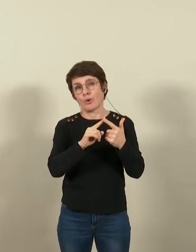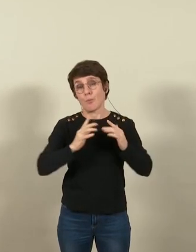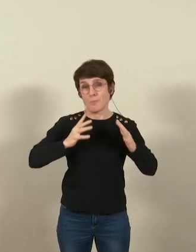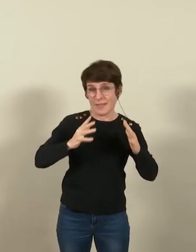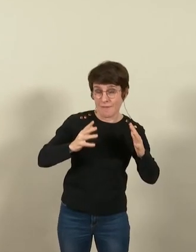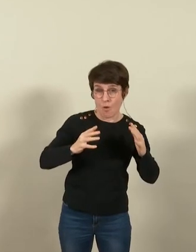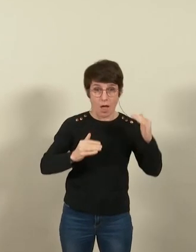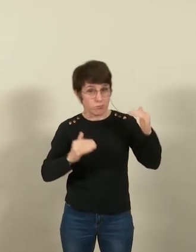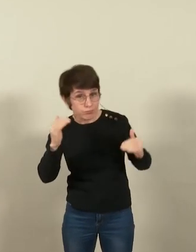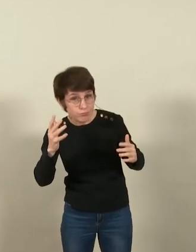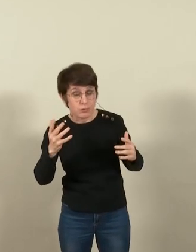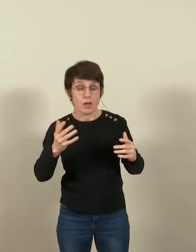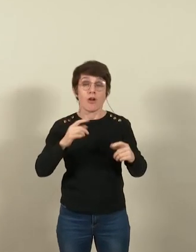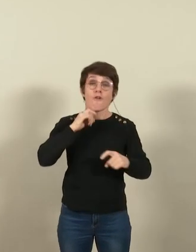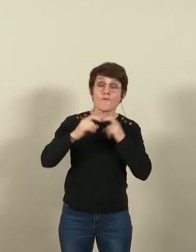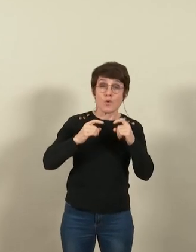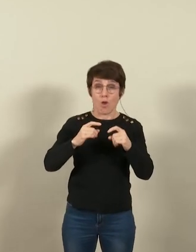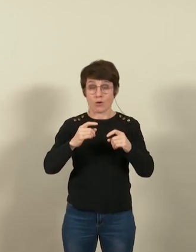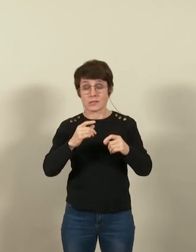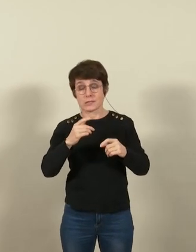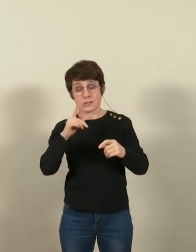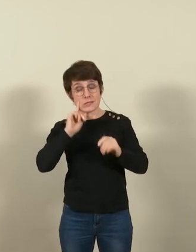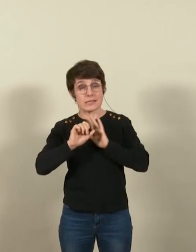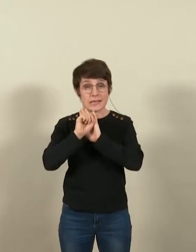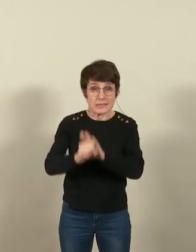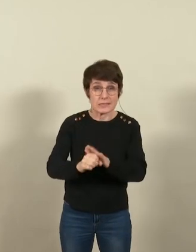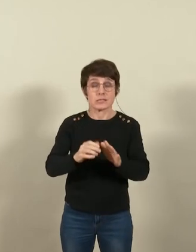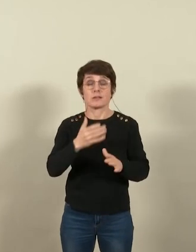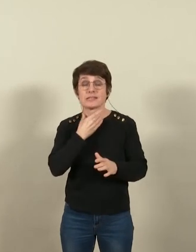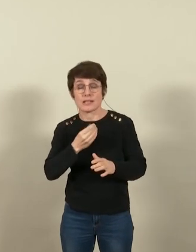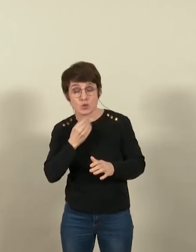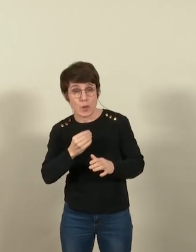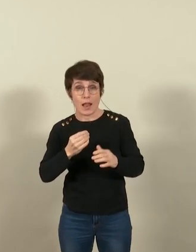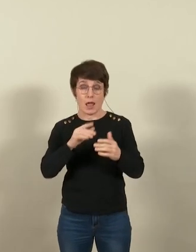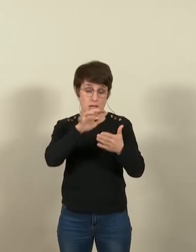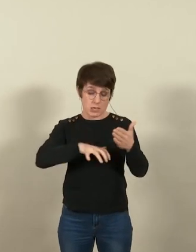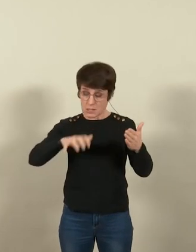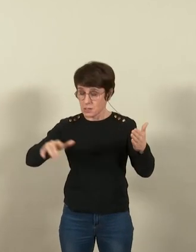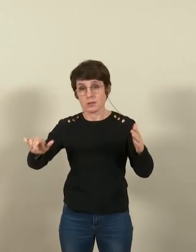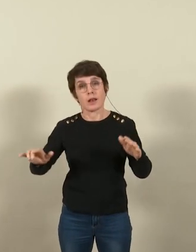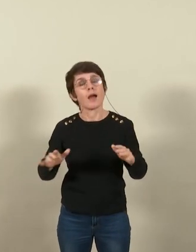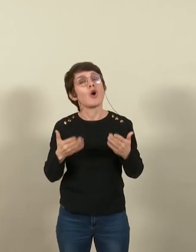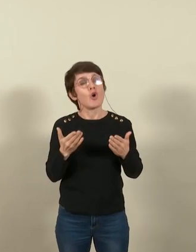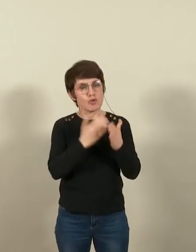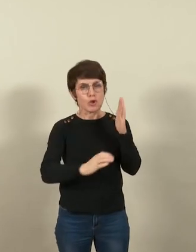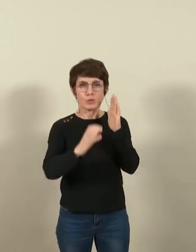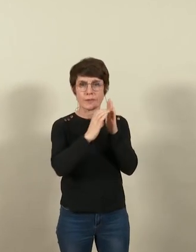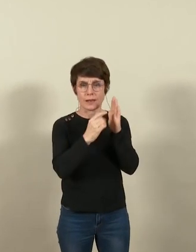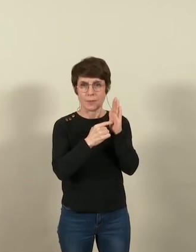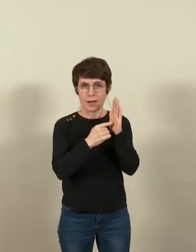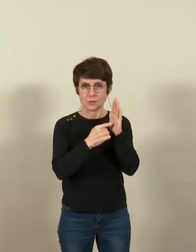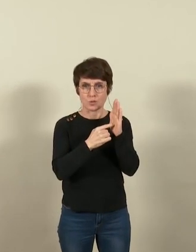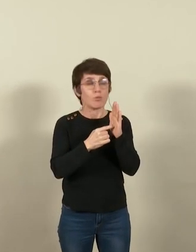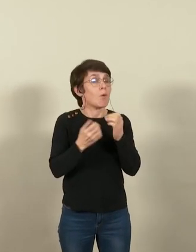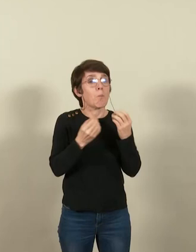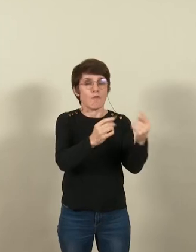il évoque aussi les questions de violence sexiste et sexuelle et toutes ces questions sont importantes alors aujourd'hui cette délibération elle fait grandement